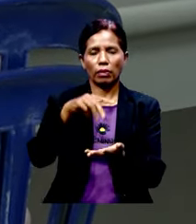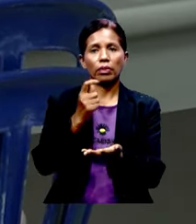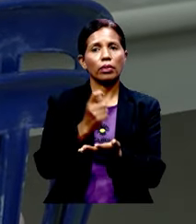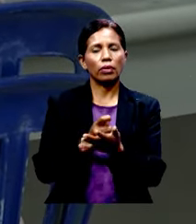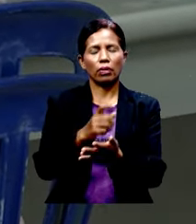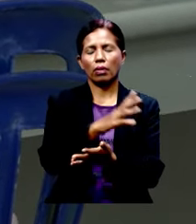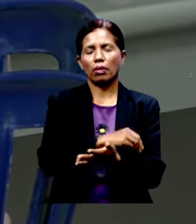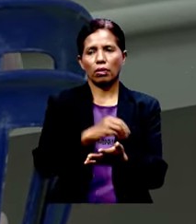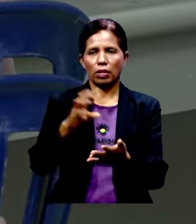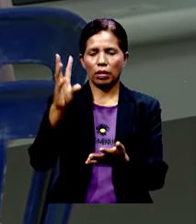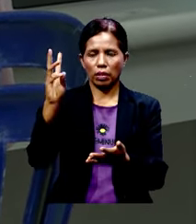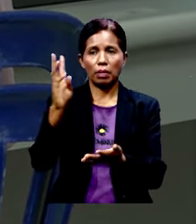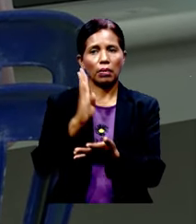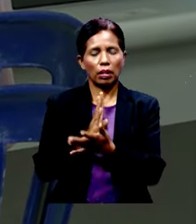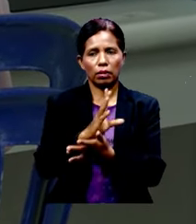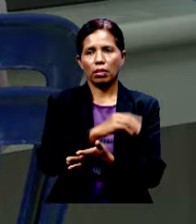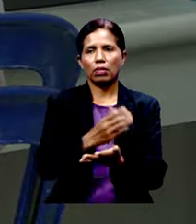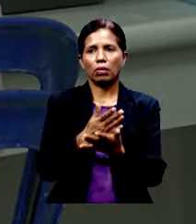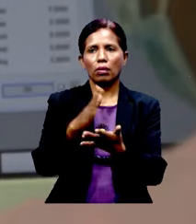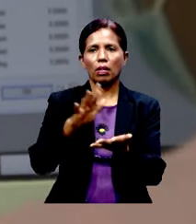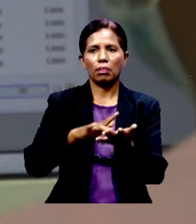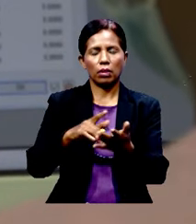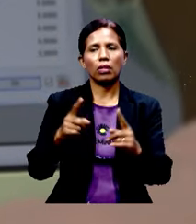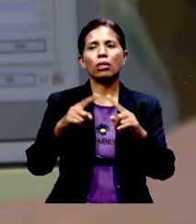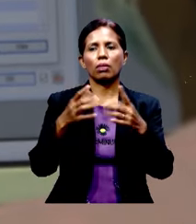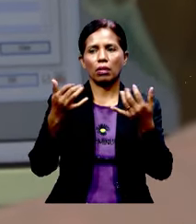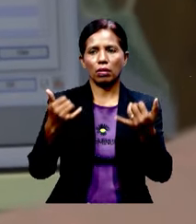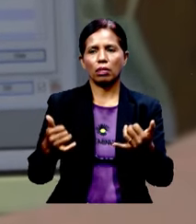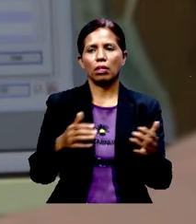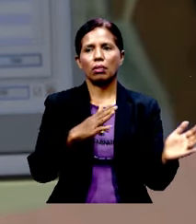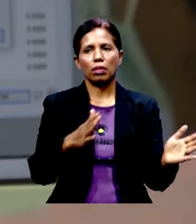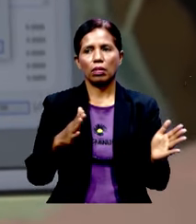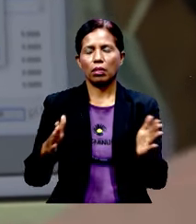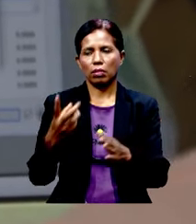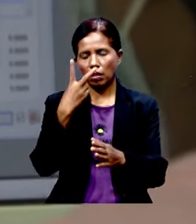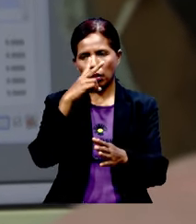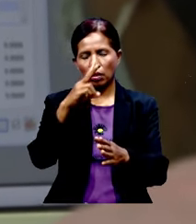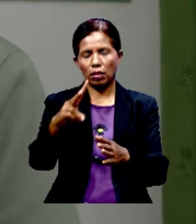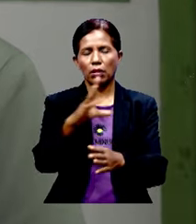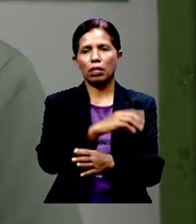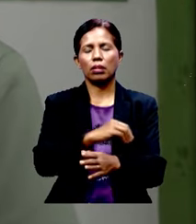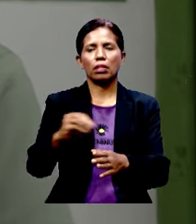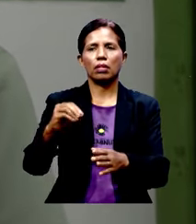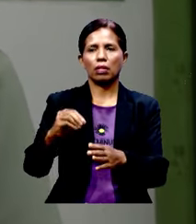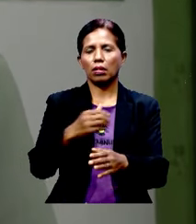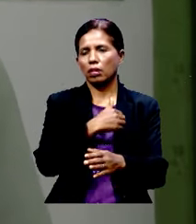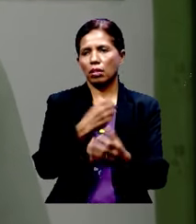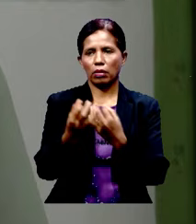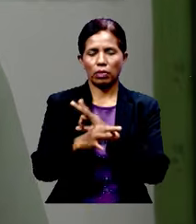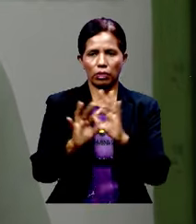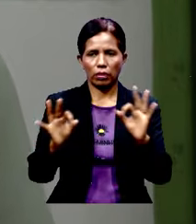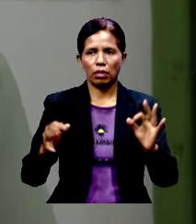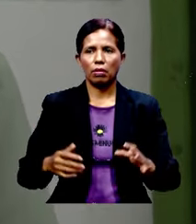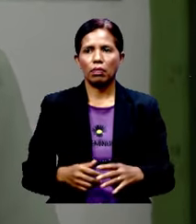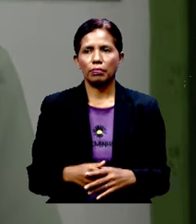de Contas atu compra medicamento mai beto o inoron processo verificação ni a Câmara de Contas se da ukremata.